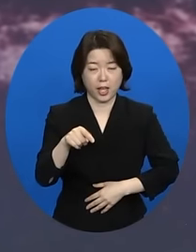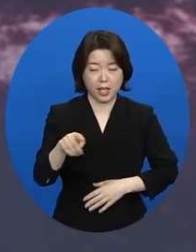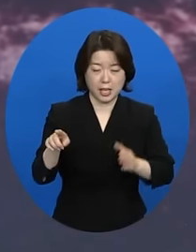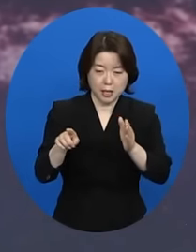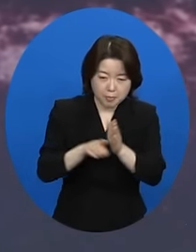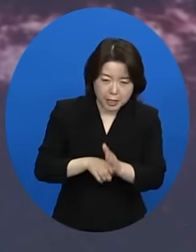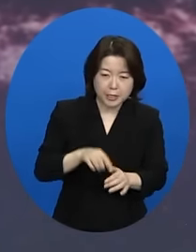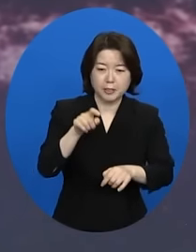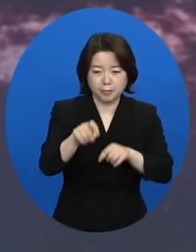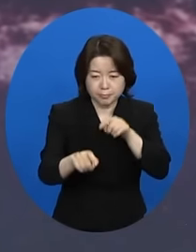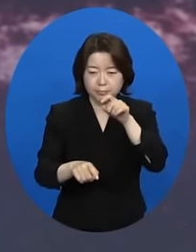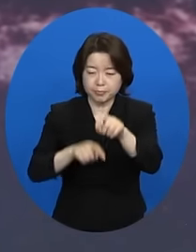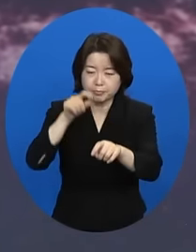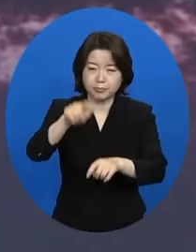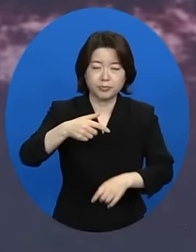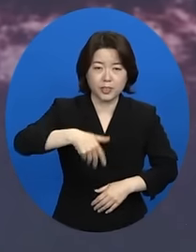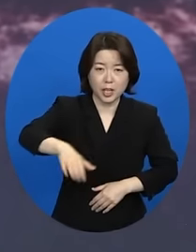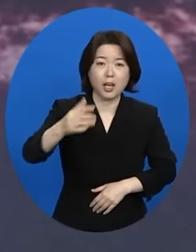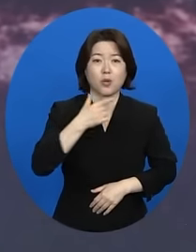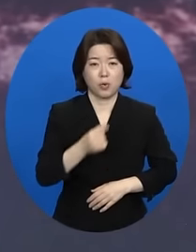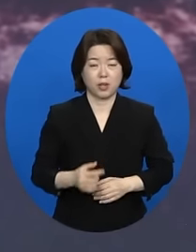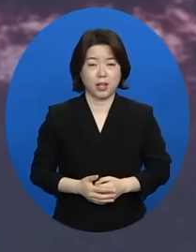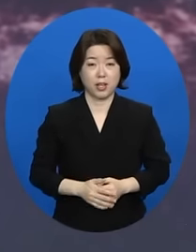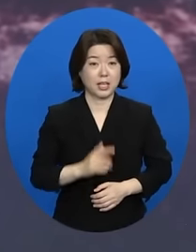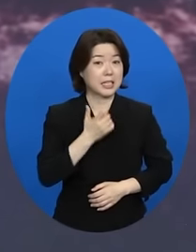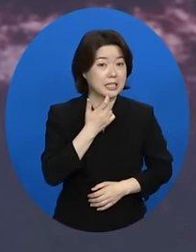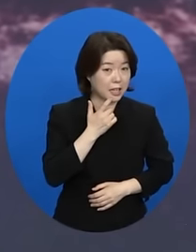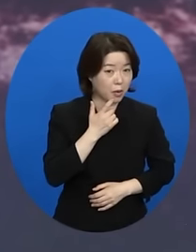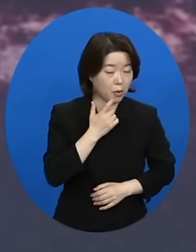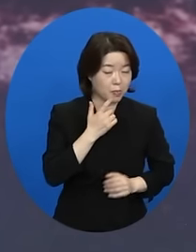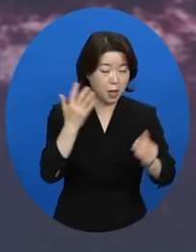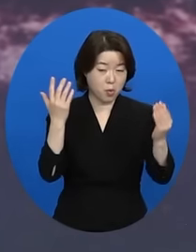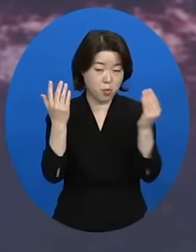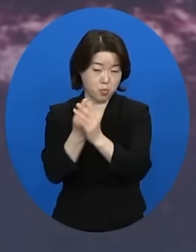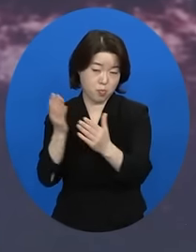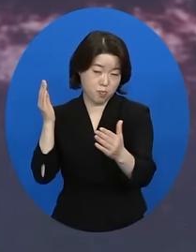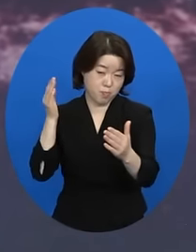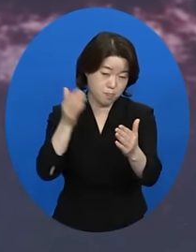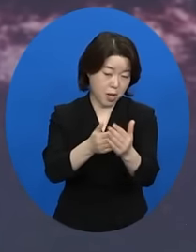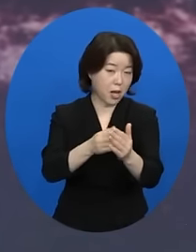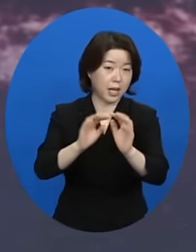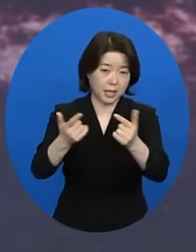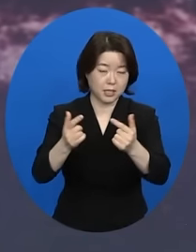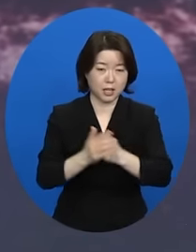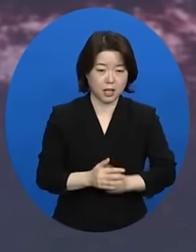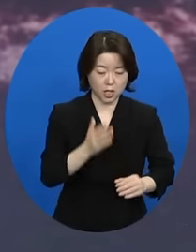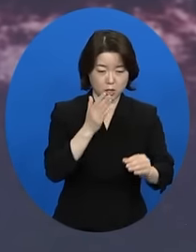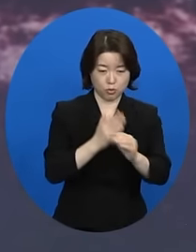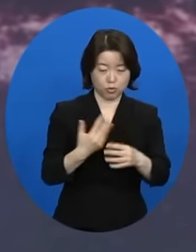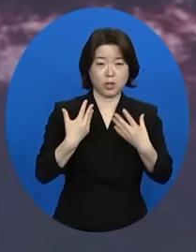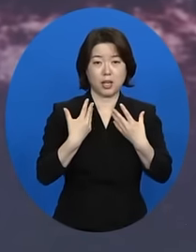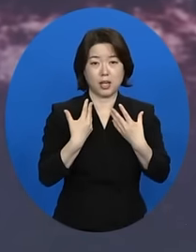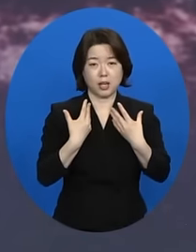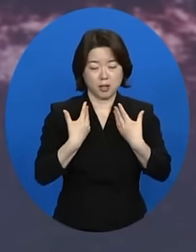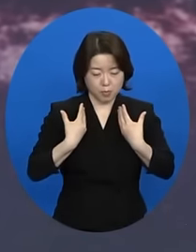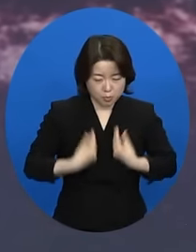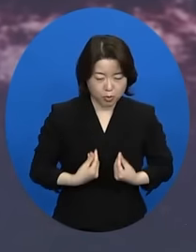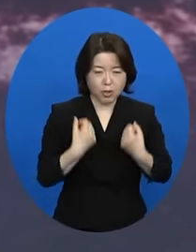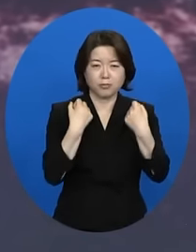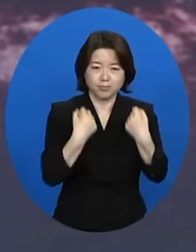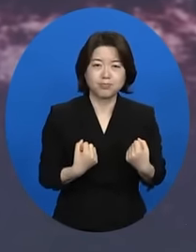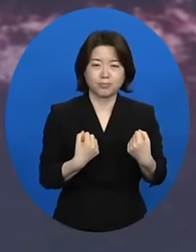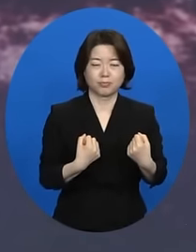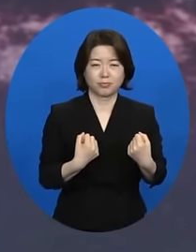여정을 가기를 원하십니다. 야곱은 완주한 것이 아니라 중도에 안주하고 말았습니다. 세김에